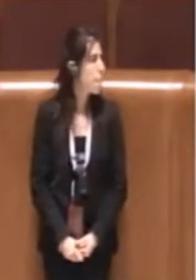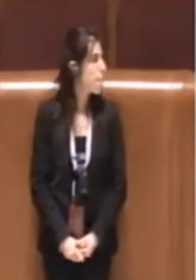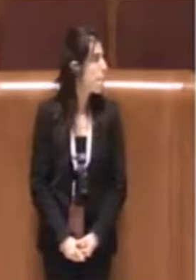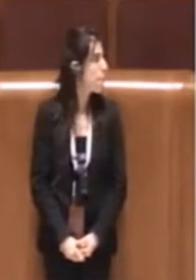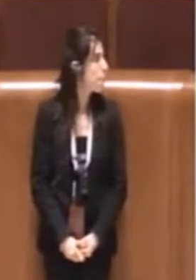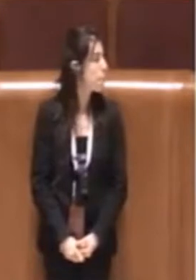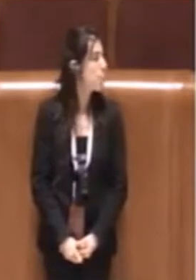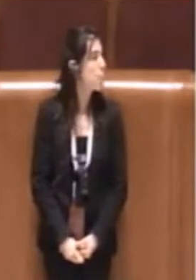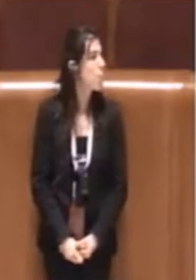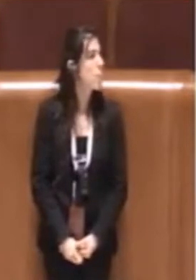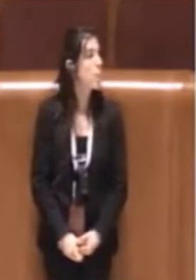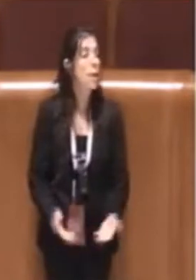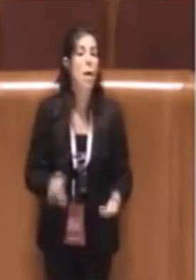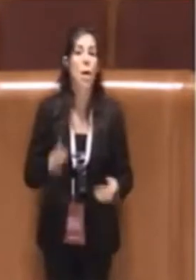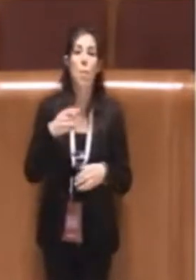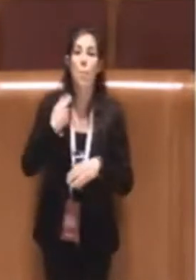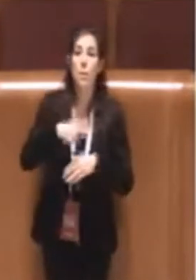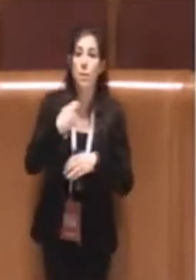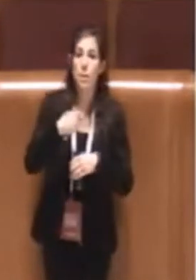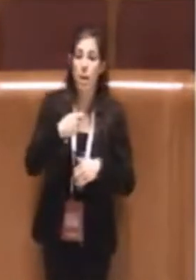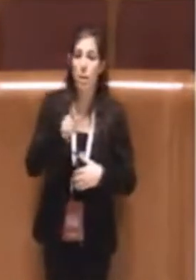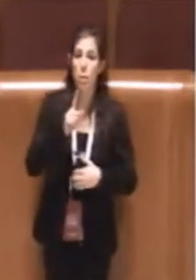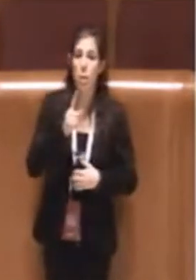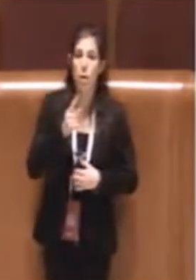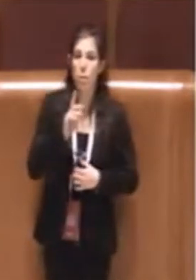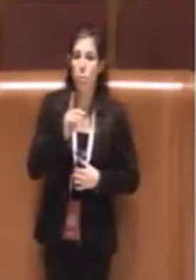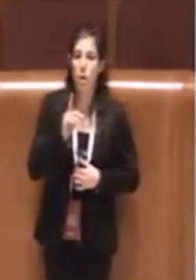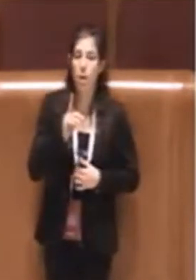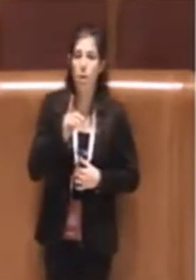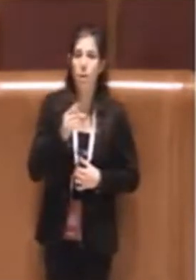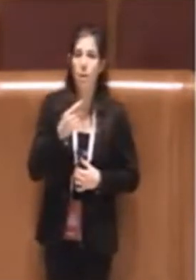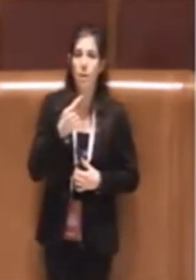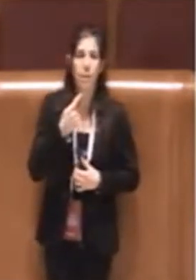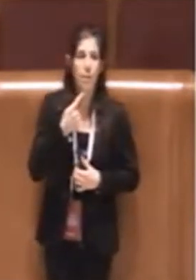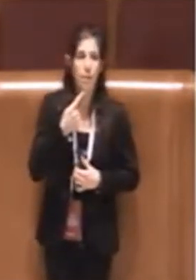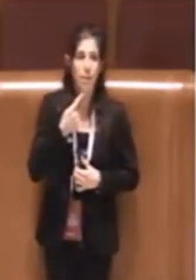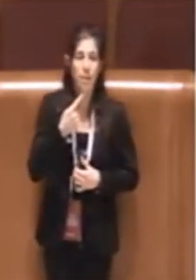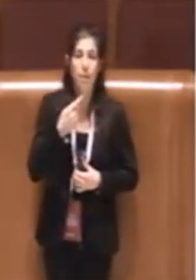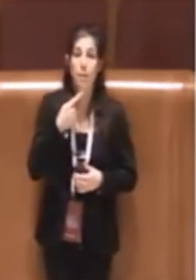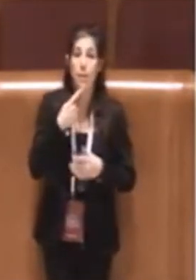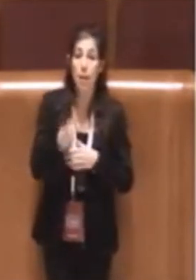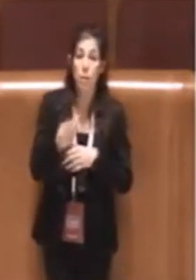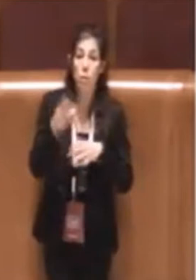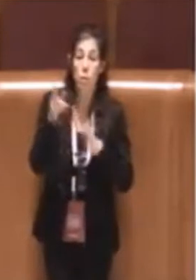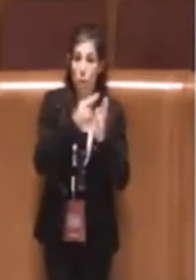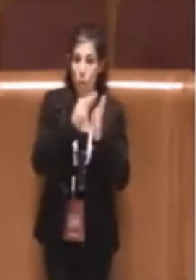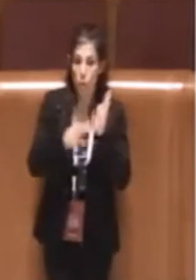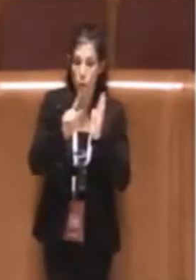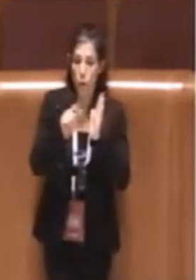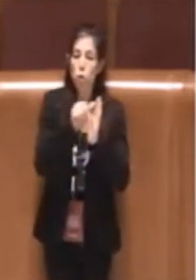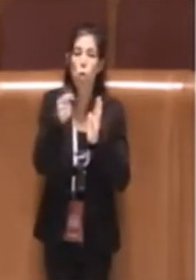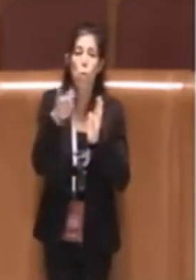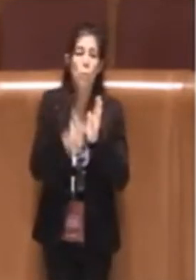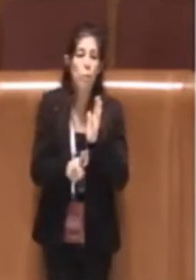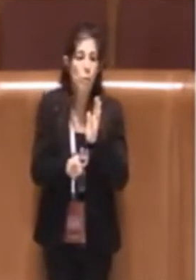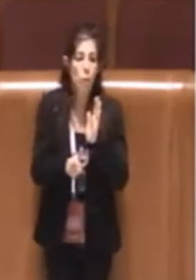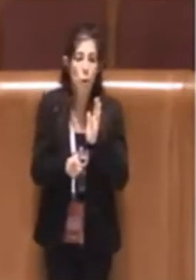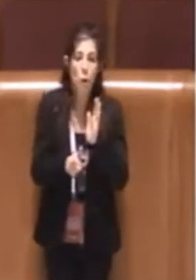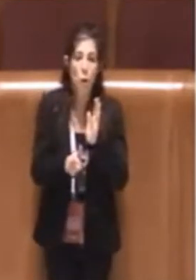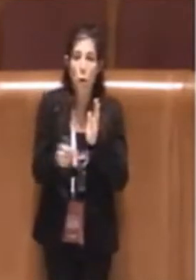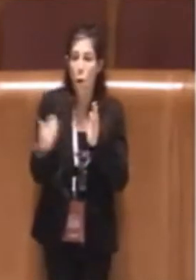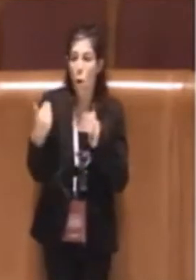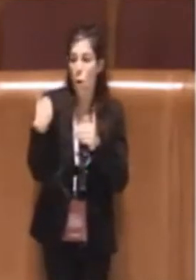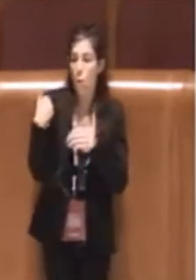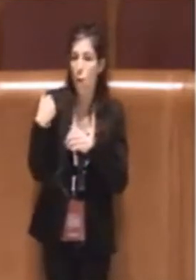Allora, Presidente, non è in dichiarazione di voto, ma semplicemente perché da un confronto con